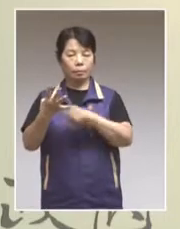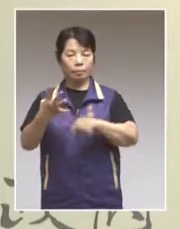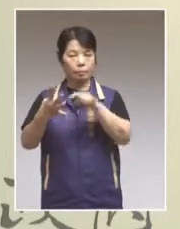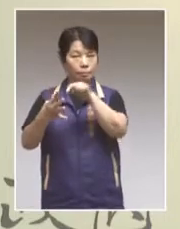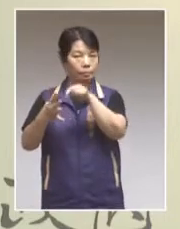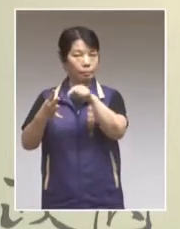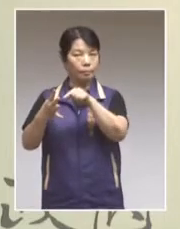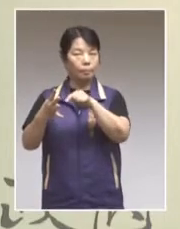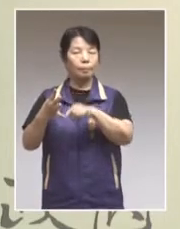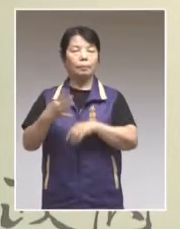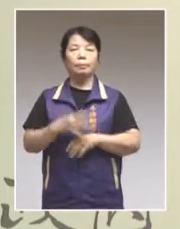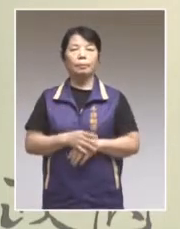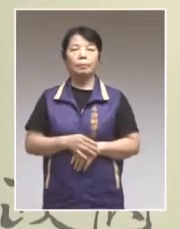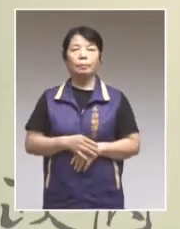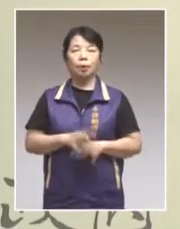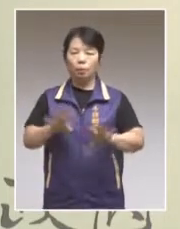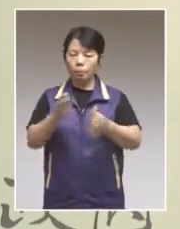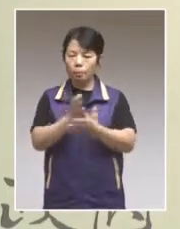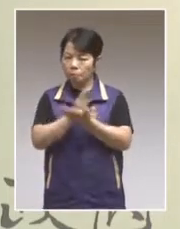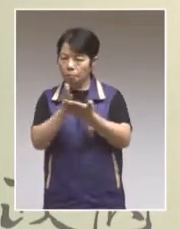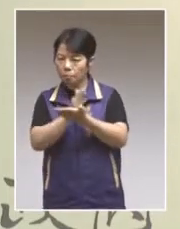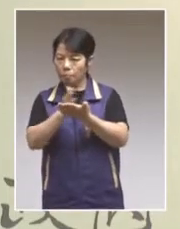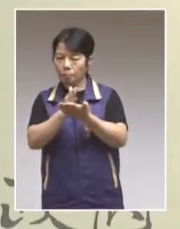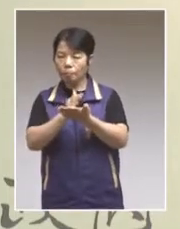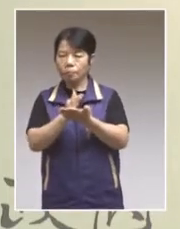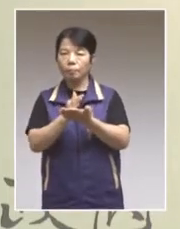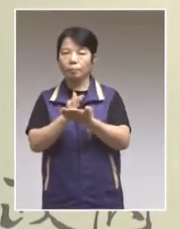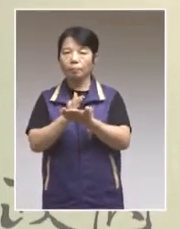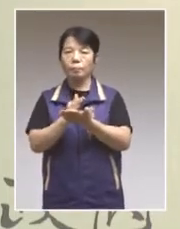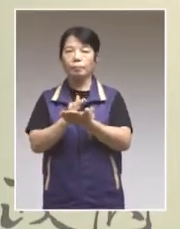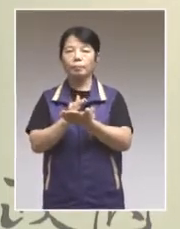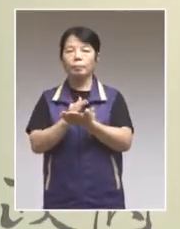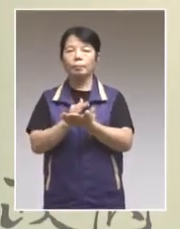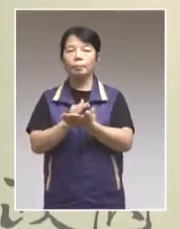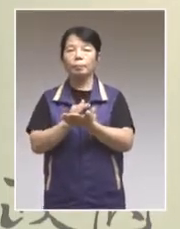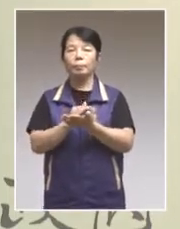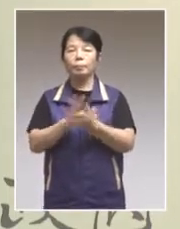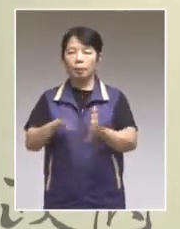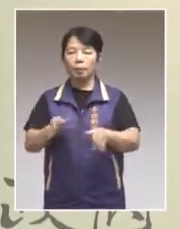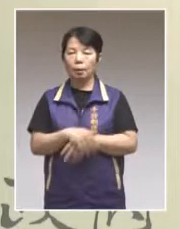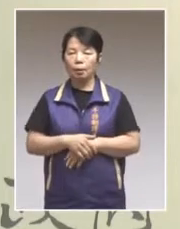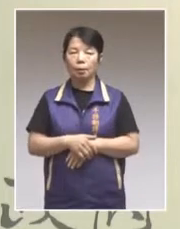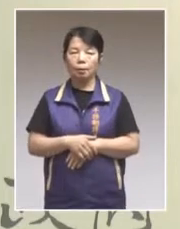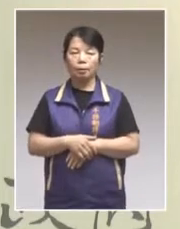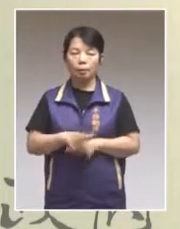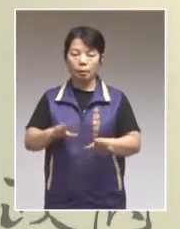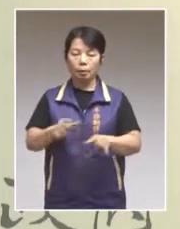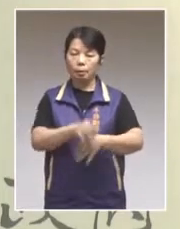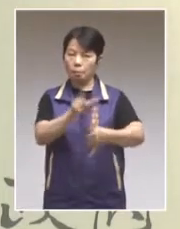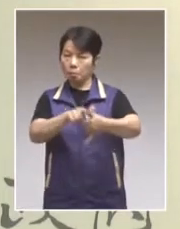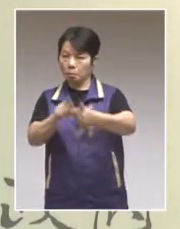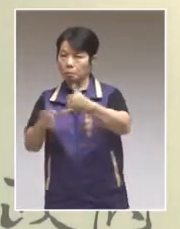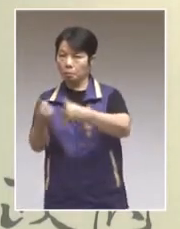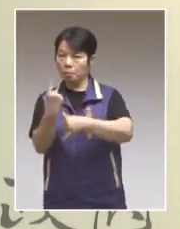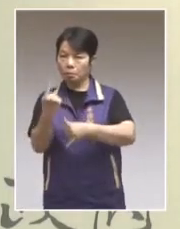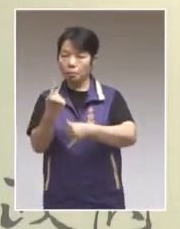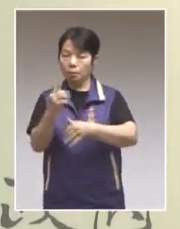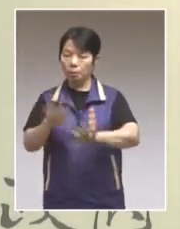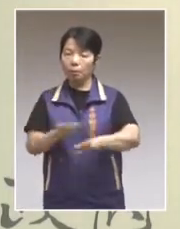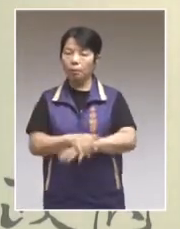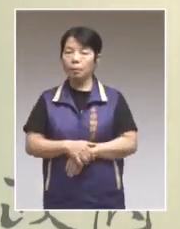中，那我们首先分析在通报在个案来源的一个结